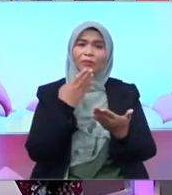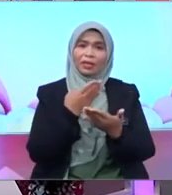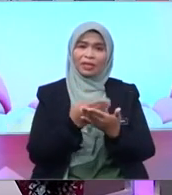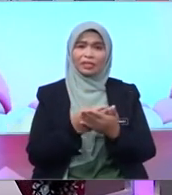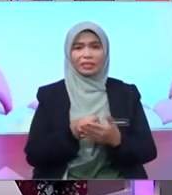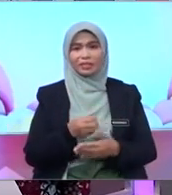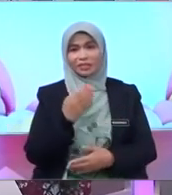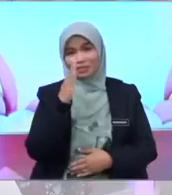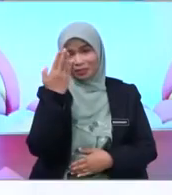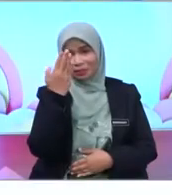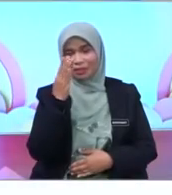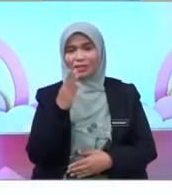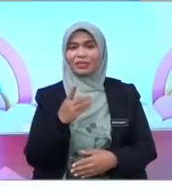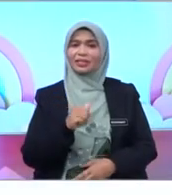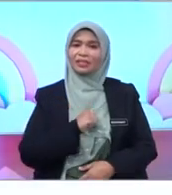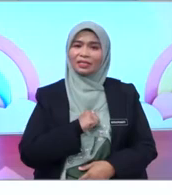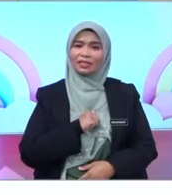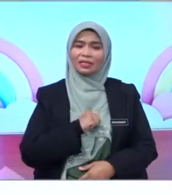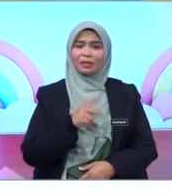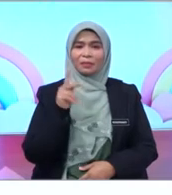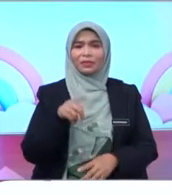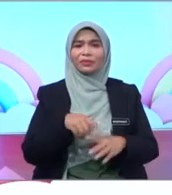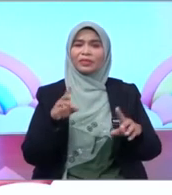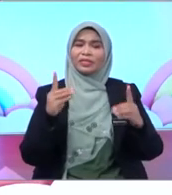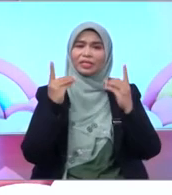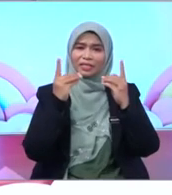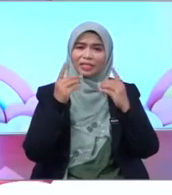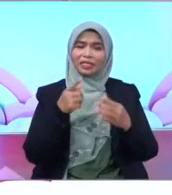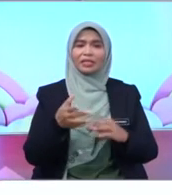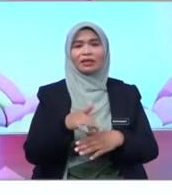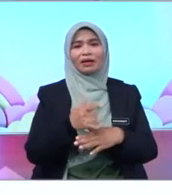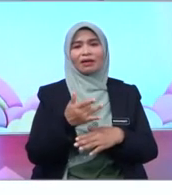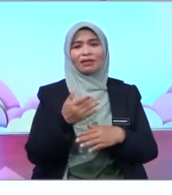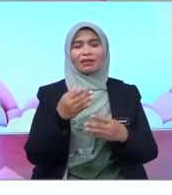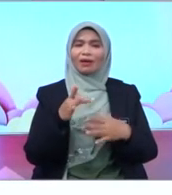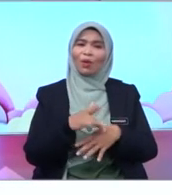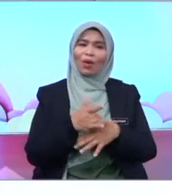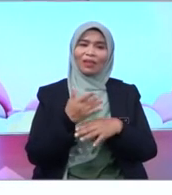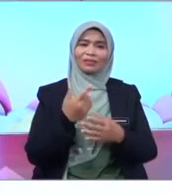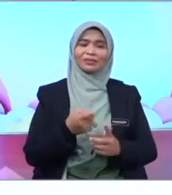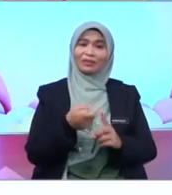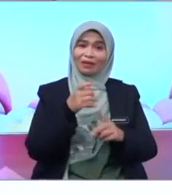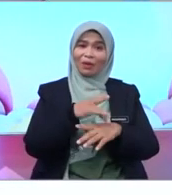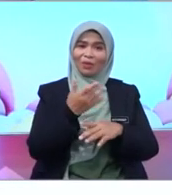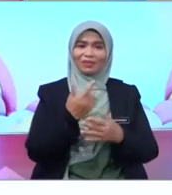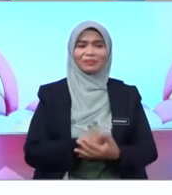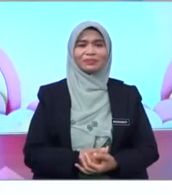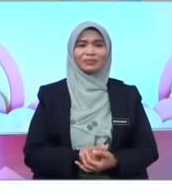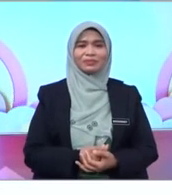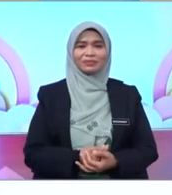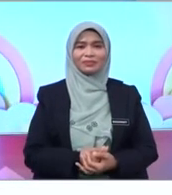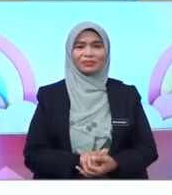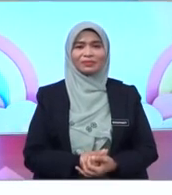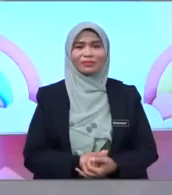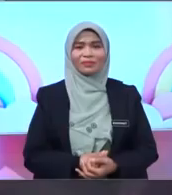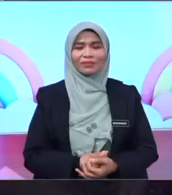cerminan diri perlu dididik dari awal nih kalau macam tu cewek udah jualan tuh Dik mirabel Iya Gue lemes